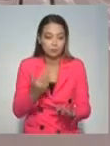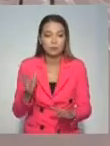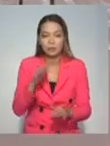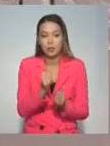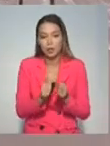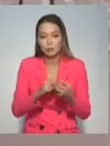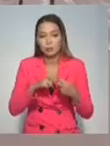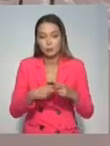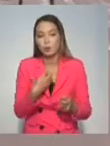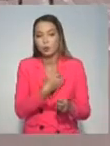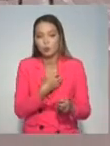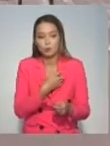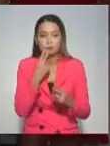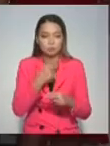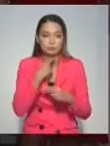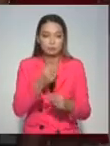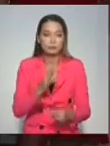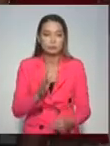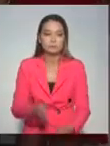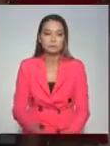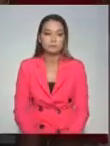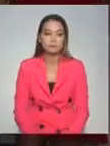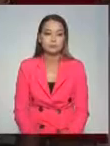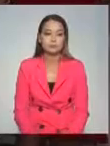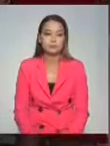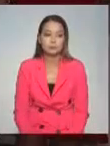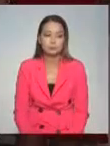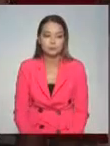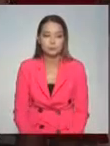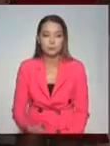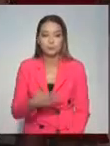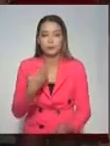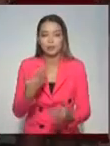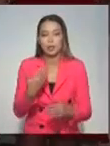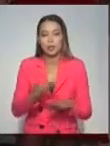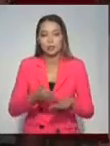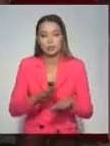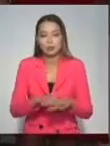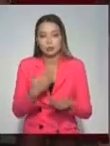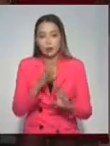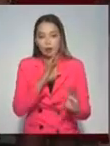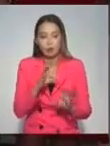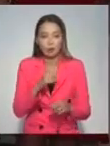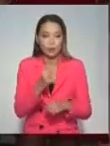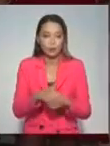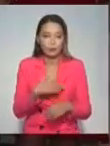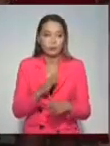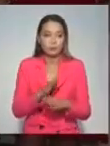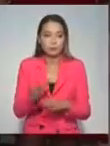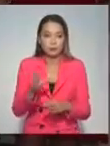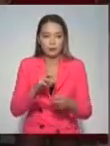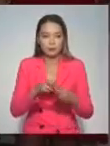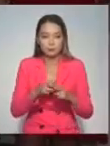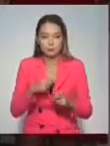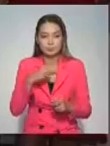әрбір мәселенің өзектілігіне тоқталды. Менің қай өңірде жүрсем де дағдарыс орталығынан бармай кетпеймін. Бүгін